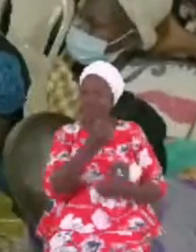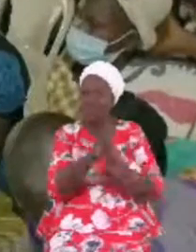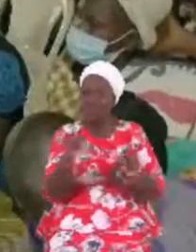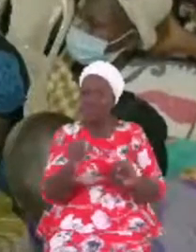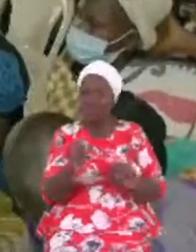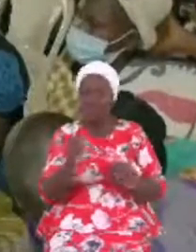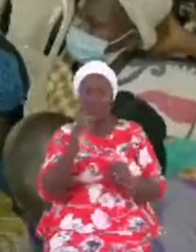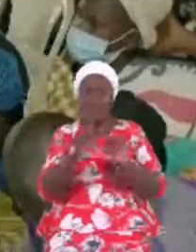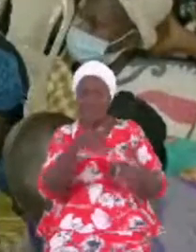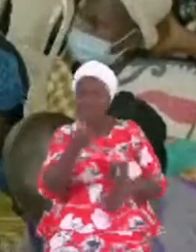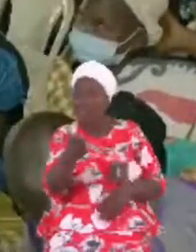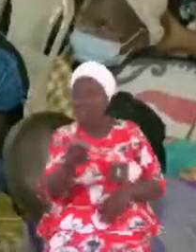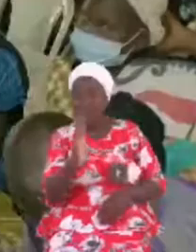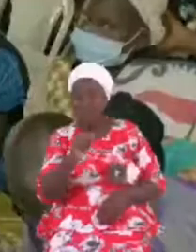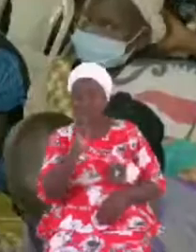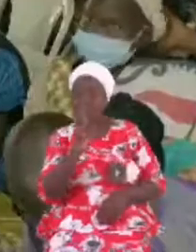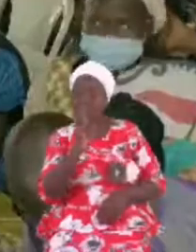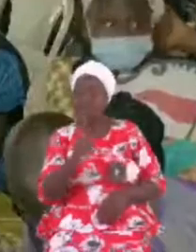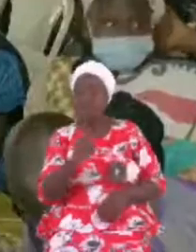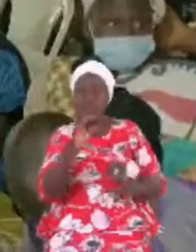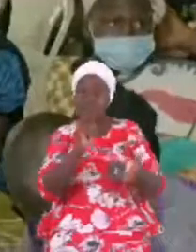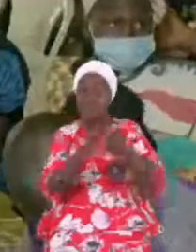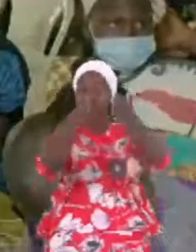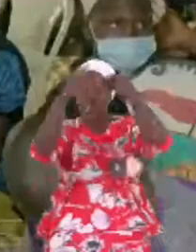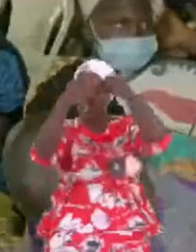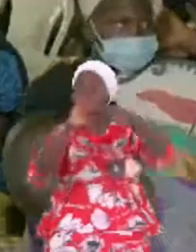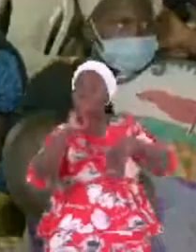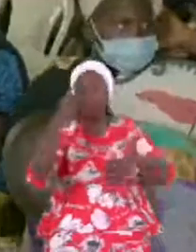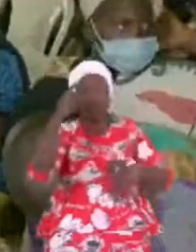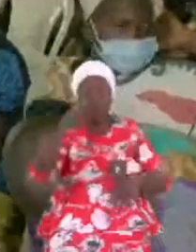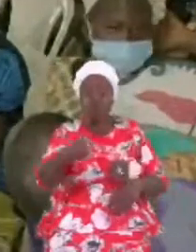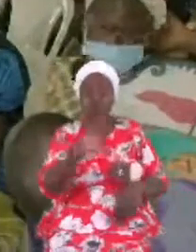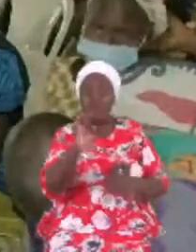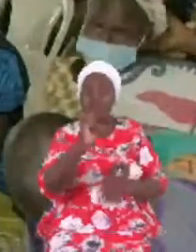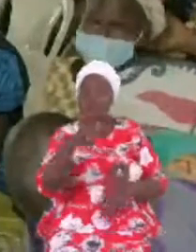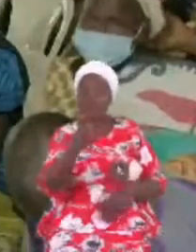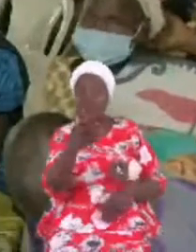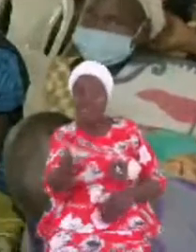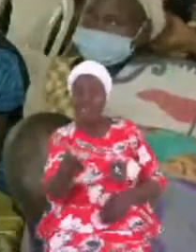ton salut. Si tu es là-bas, tu n'es pas sûr que le ciel est pour toi.